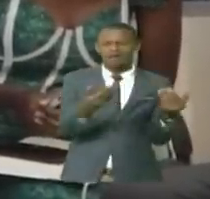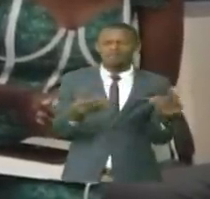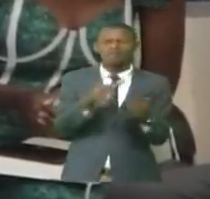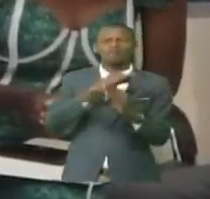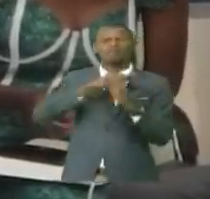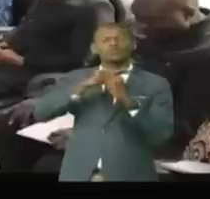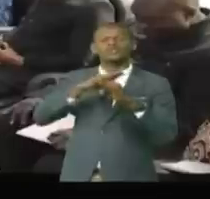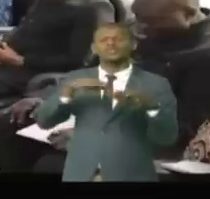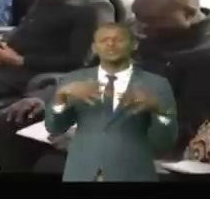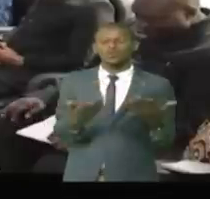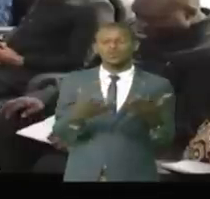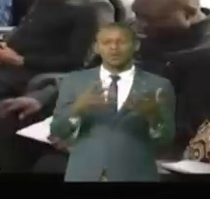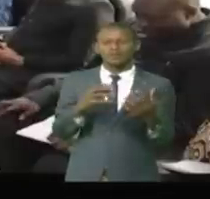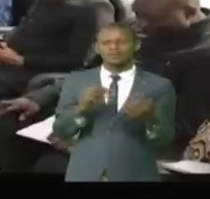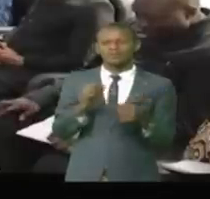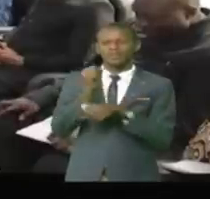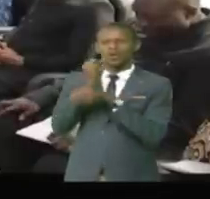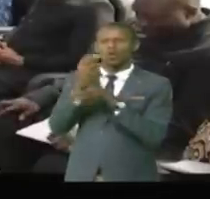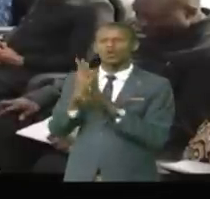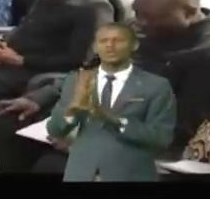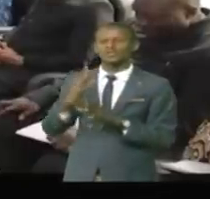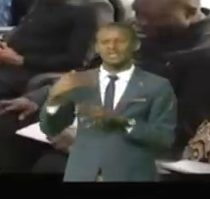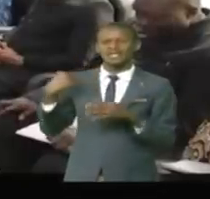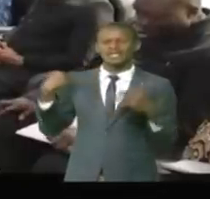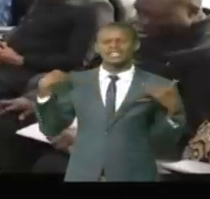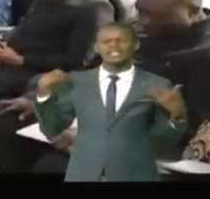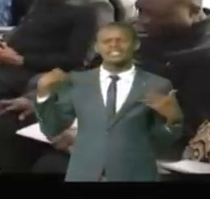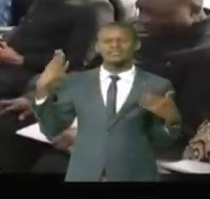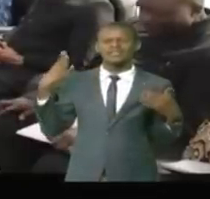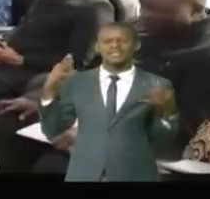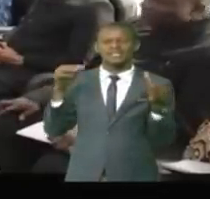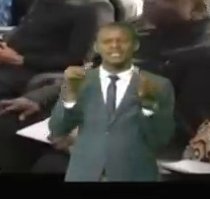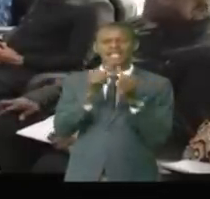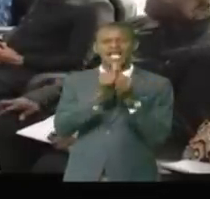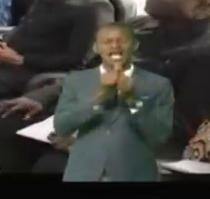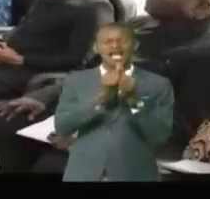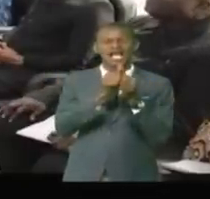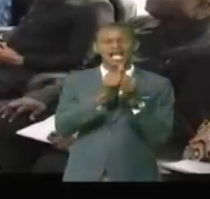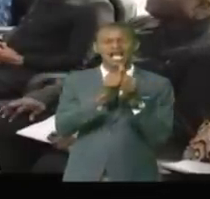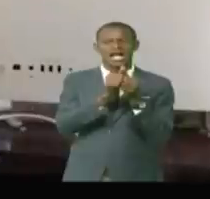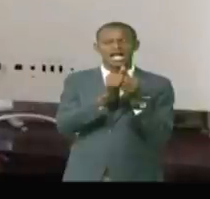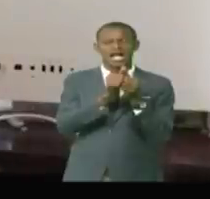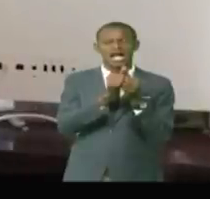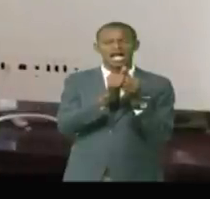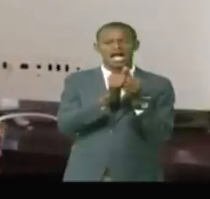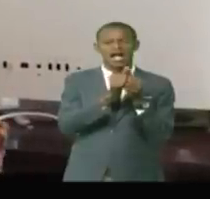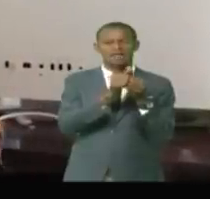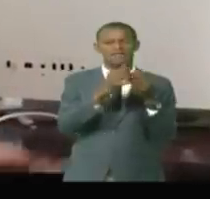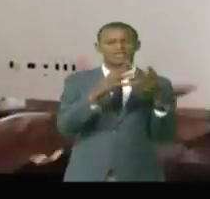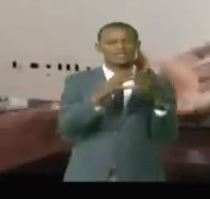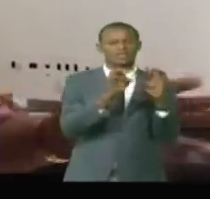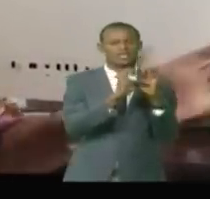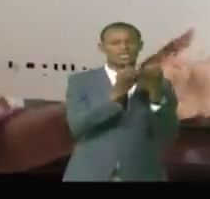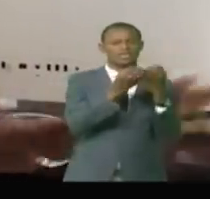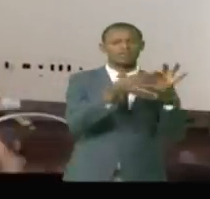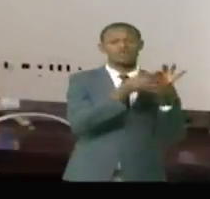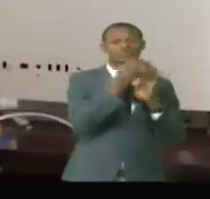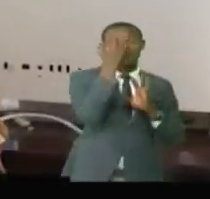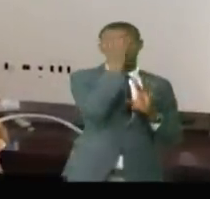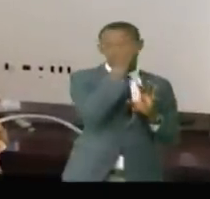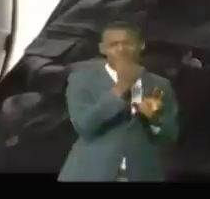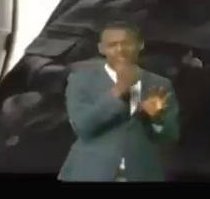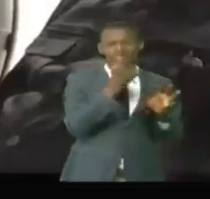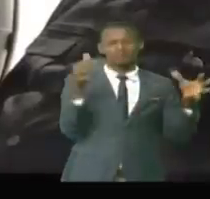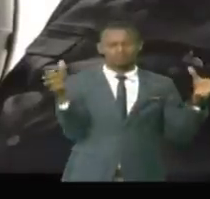l'Union africaine chargée de la protection de l'enfant à mission en Kinshasa avec les experts congolais ayant la charge de ces